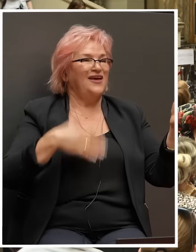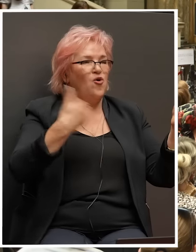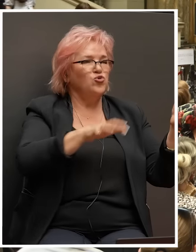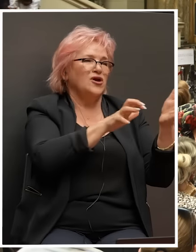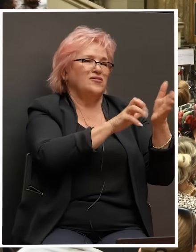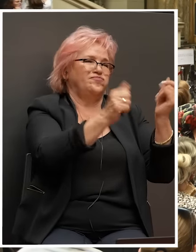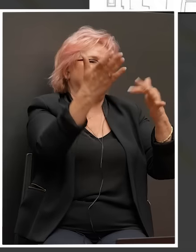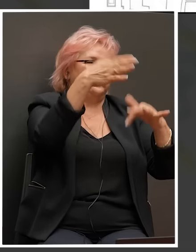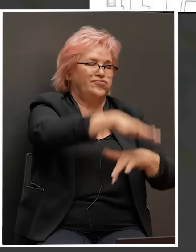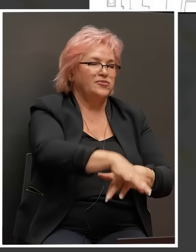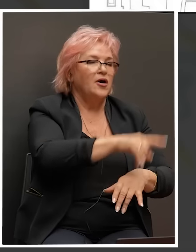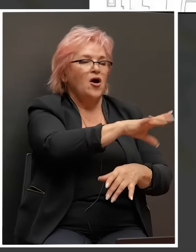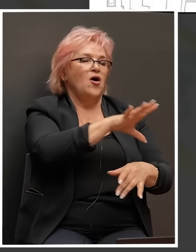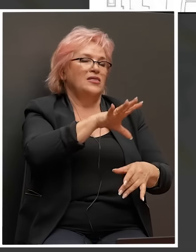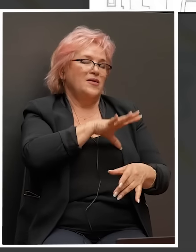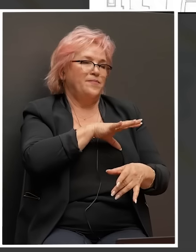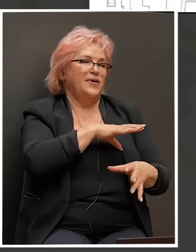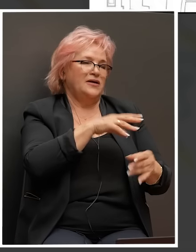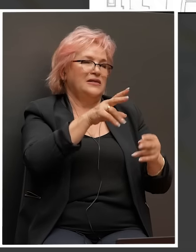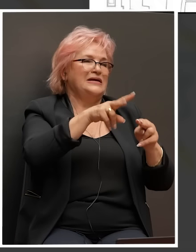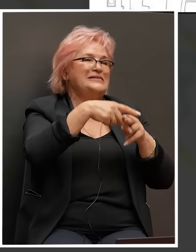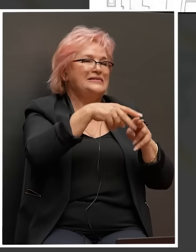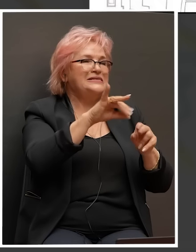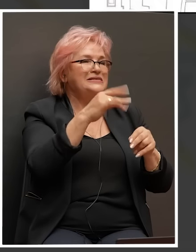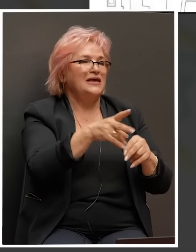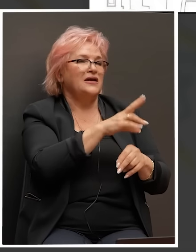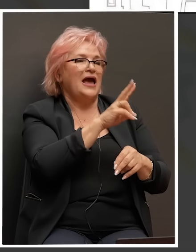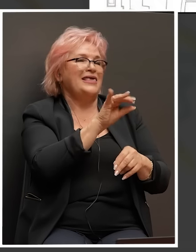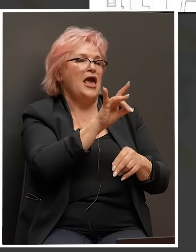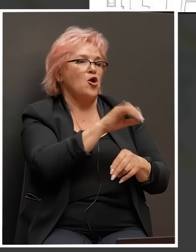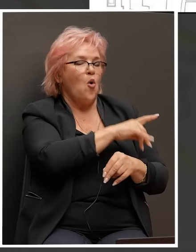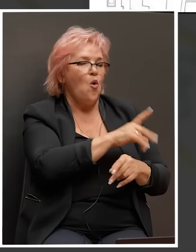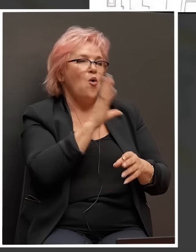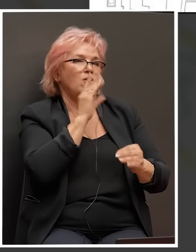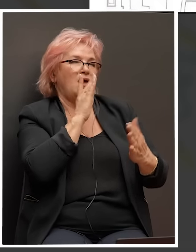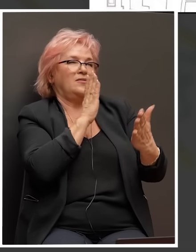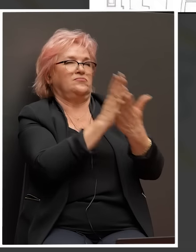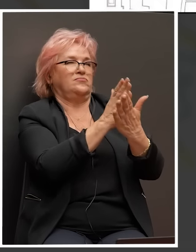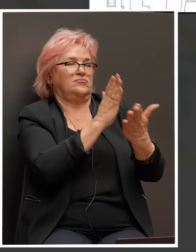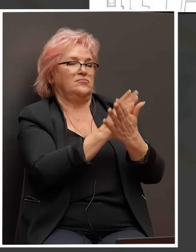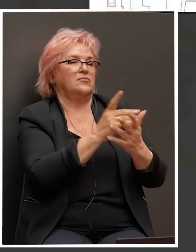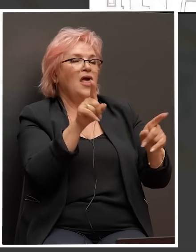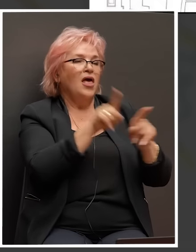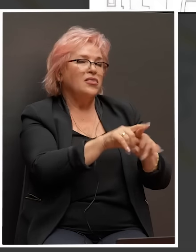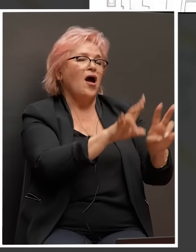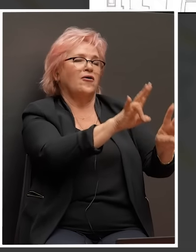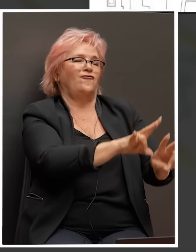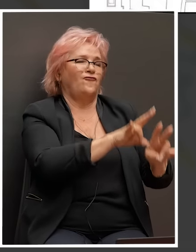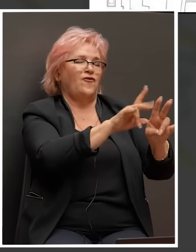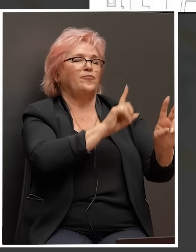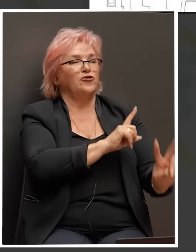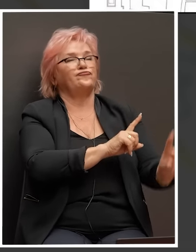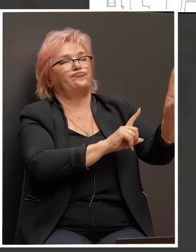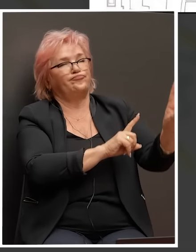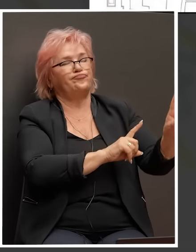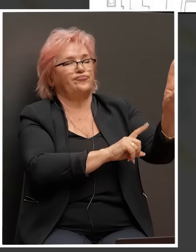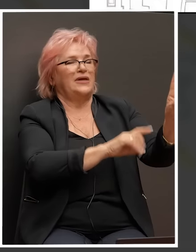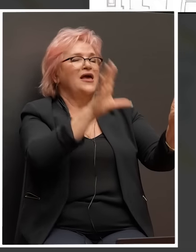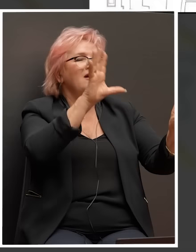разрушенный. Стоял он когда-то на цирке Нерона, служил он ориентиром для цирка Нерона, и так он благополучно исторчал. Там